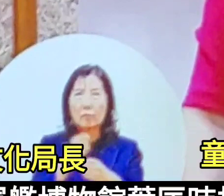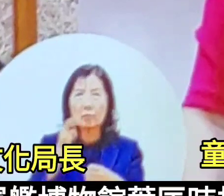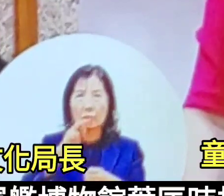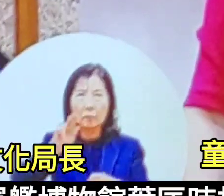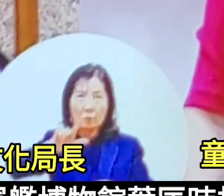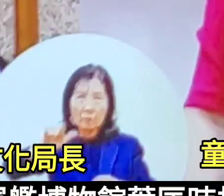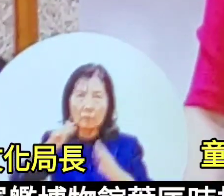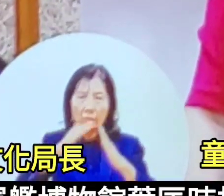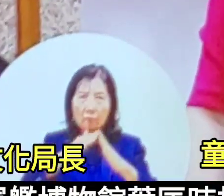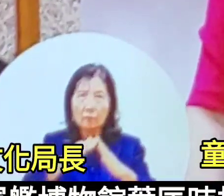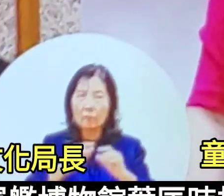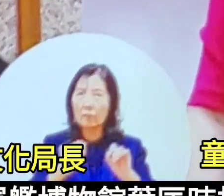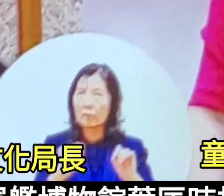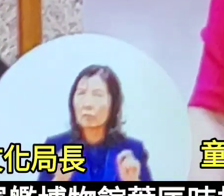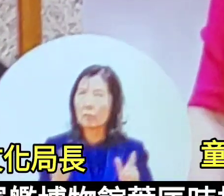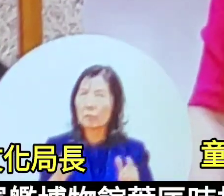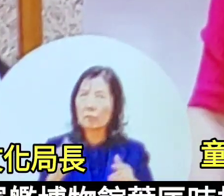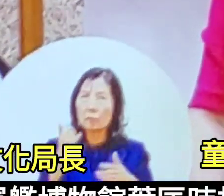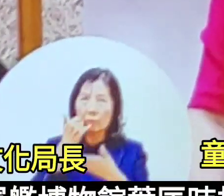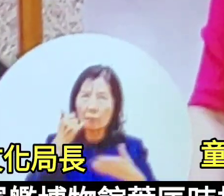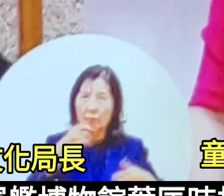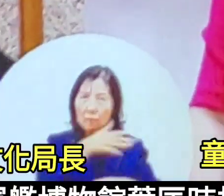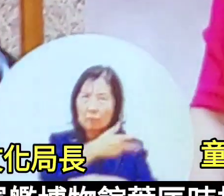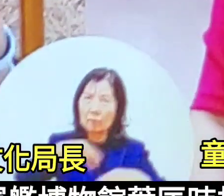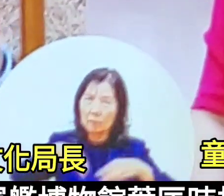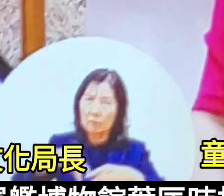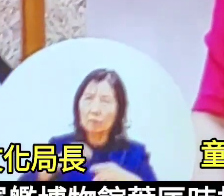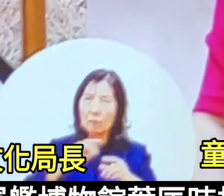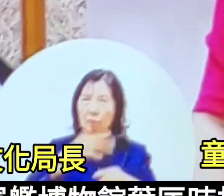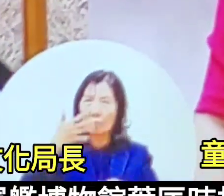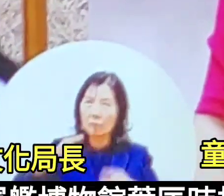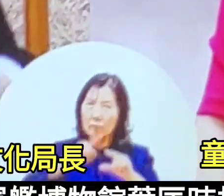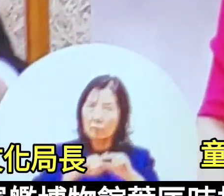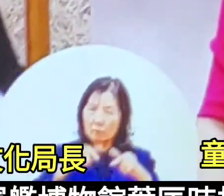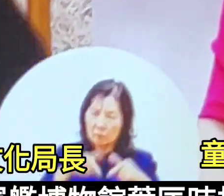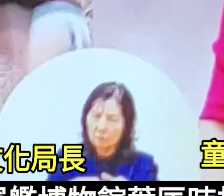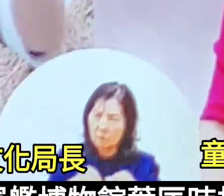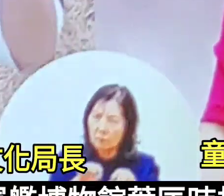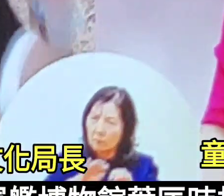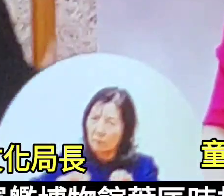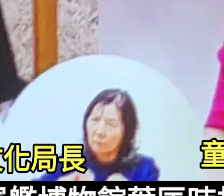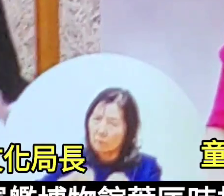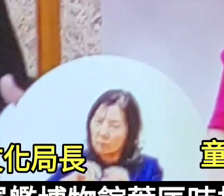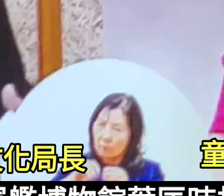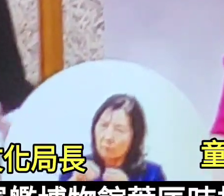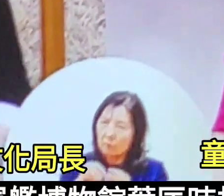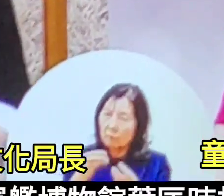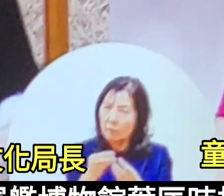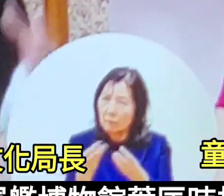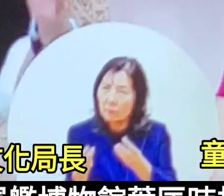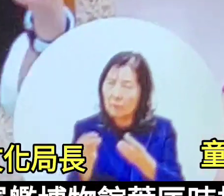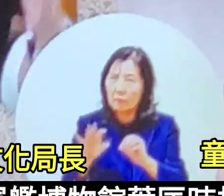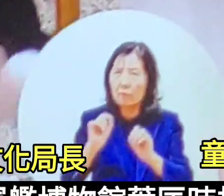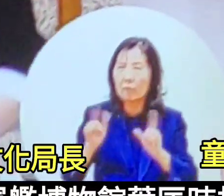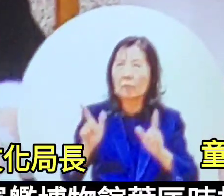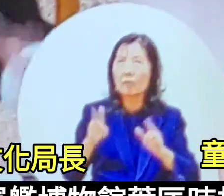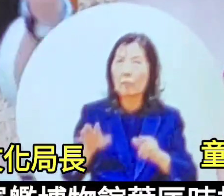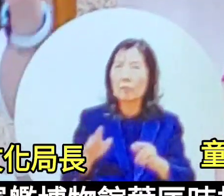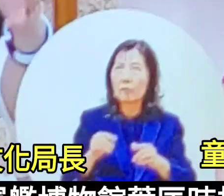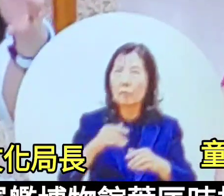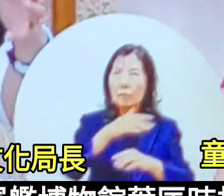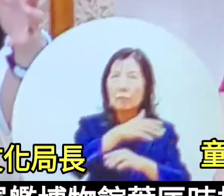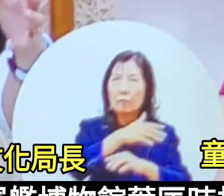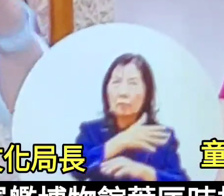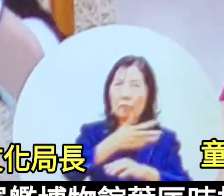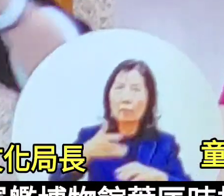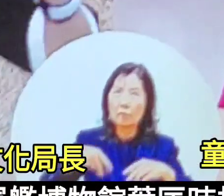就不是在海洋流行音乐中心的某一个角落，是那整个的流行音乐跟海洋文化